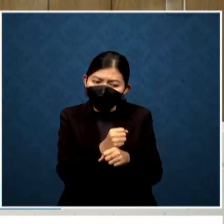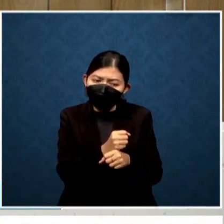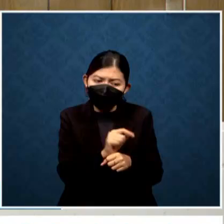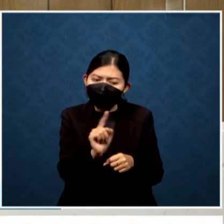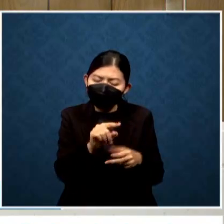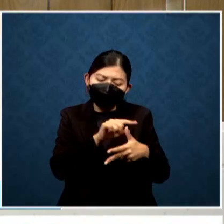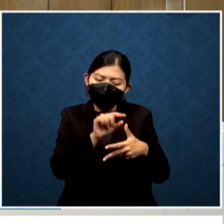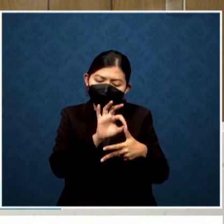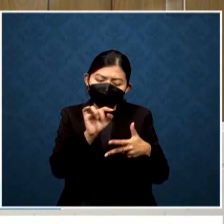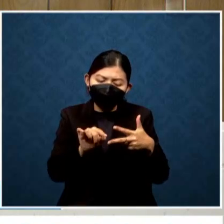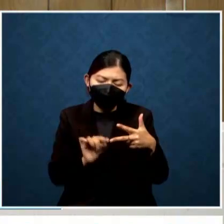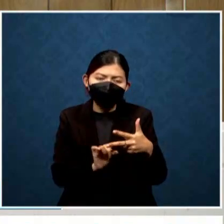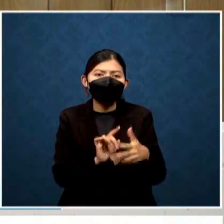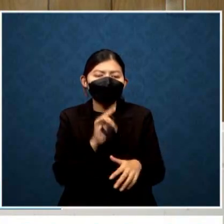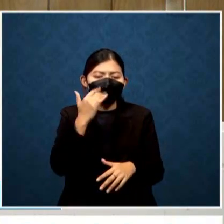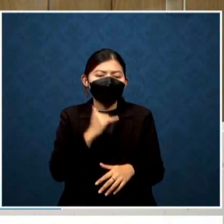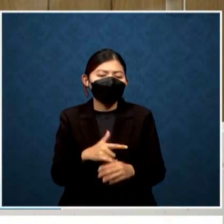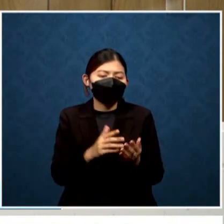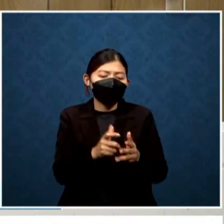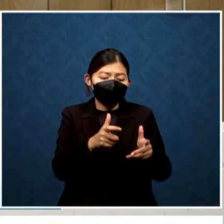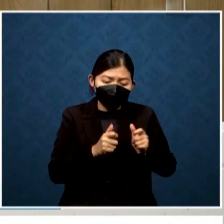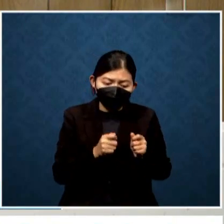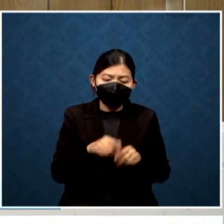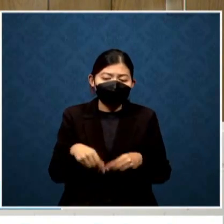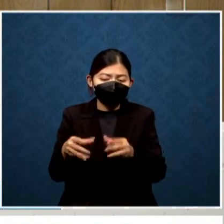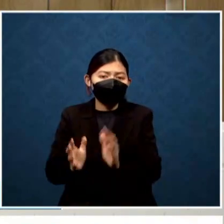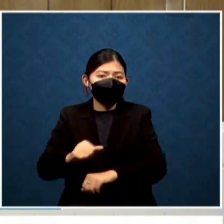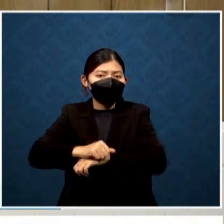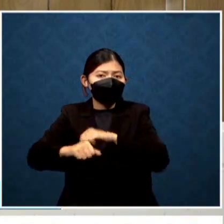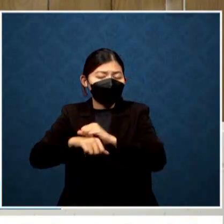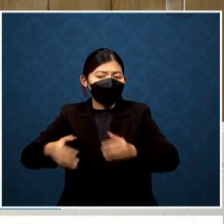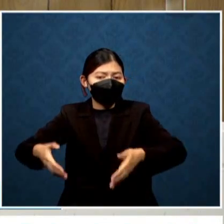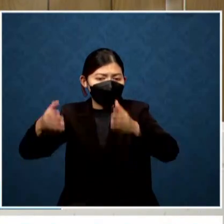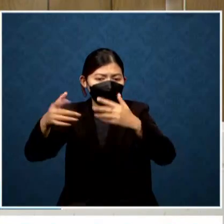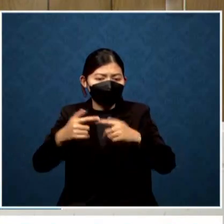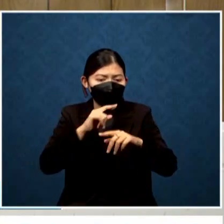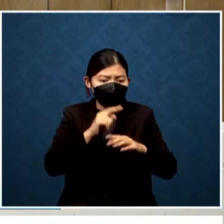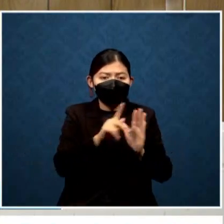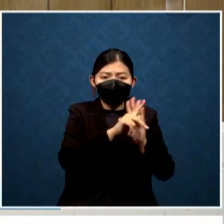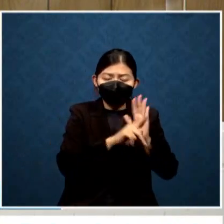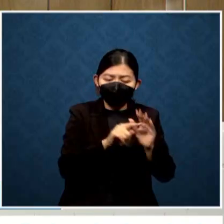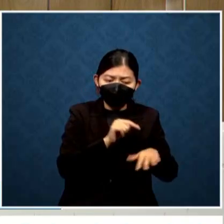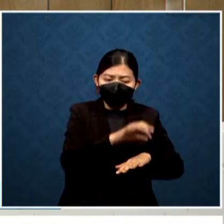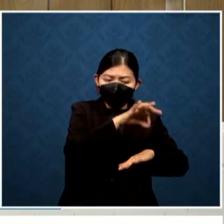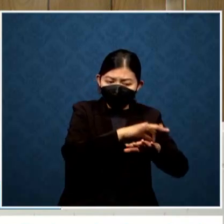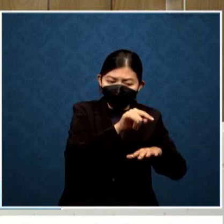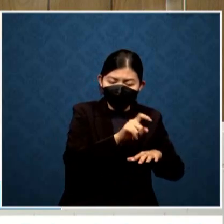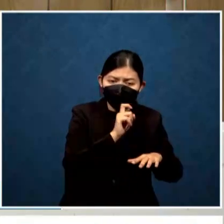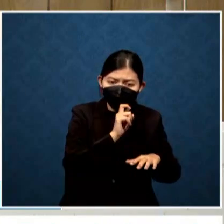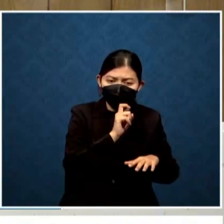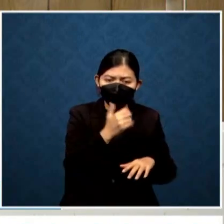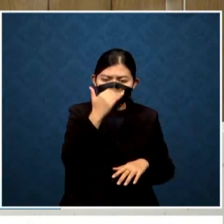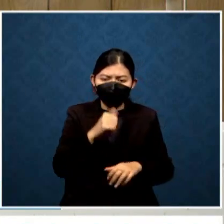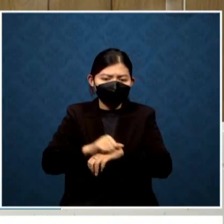เองไม่ได้ขออนุญาตให้ก่อสร้างไม่ได้ให้อนุญาตในการประกอบการแต่ตัวเองถือกฎหมายอยู่เขาทำอยู่เนี่ยบอกว่าไม่เห็น